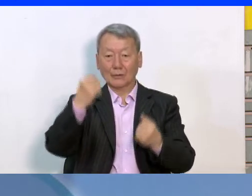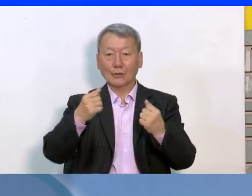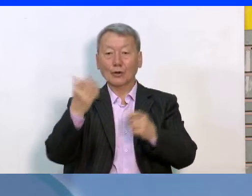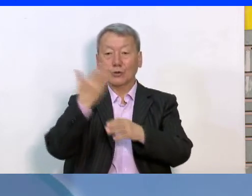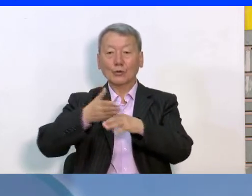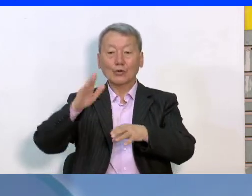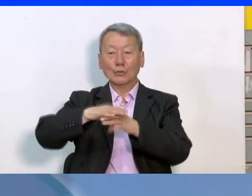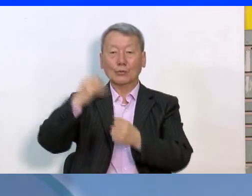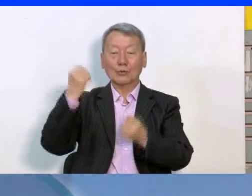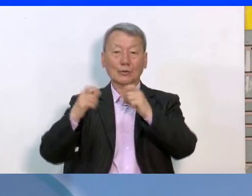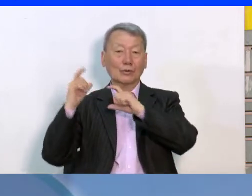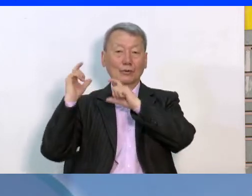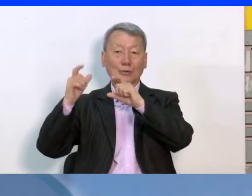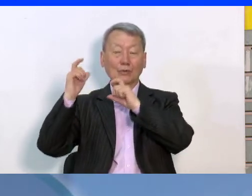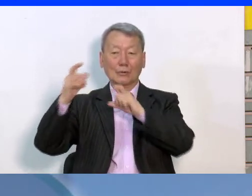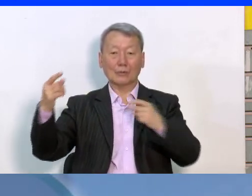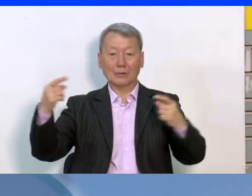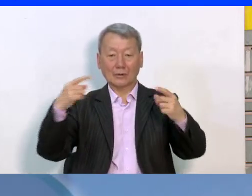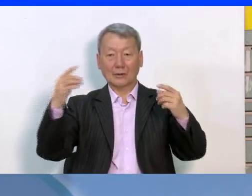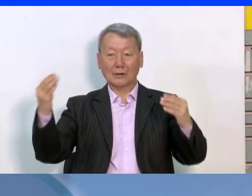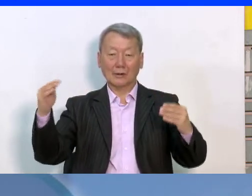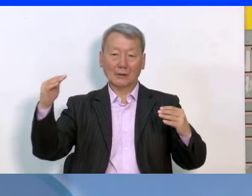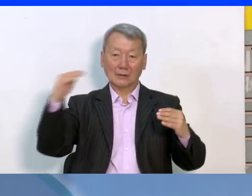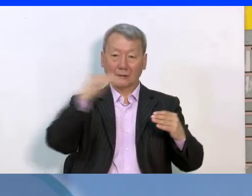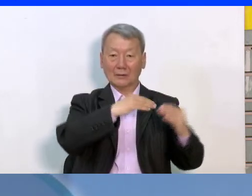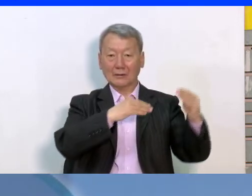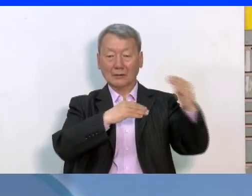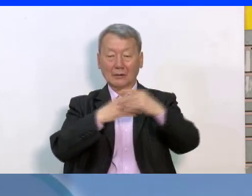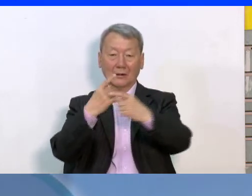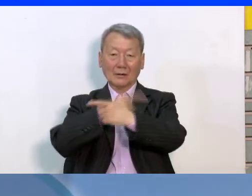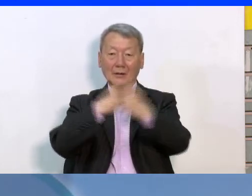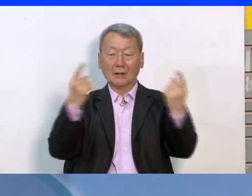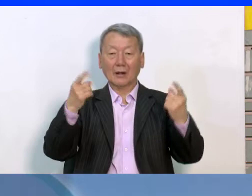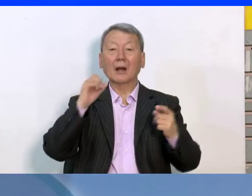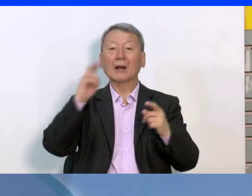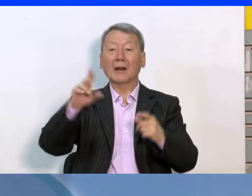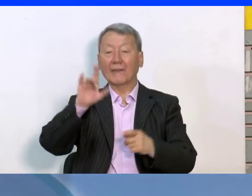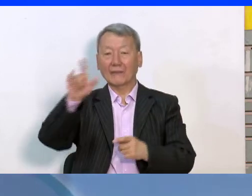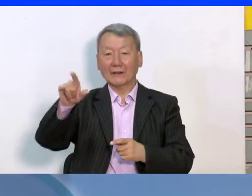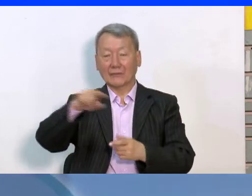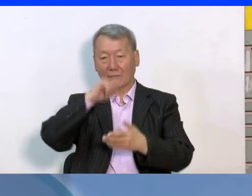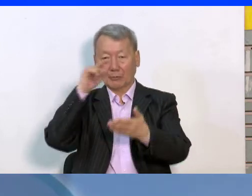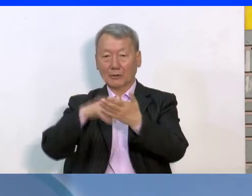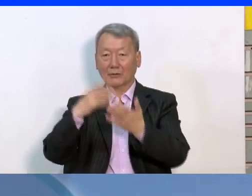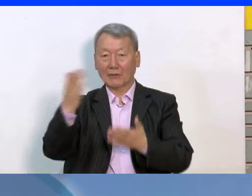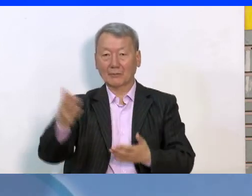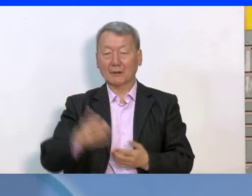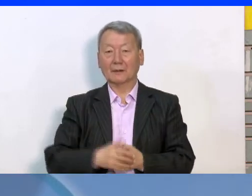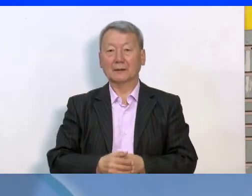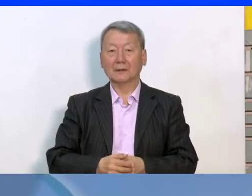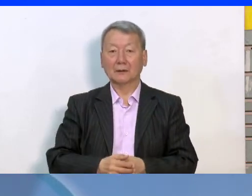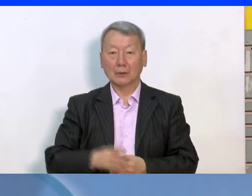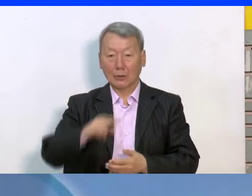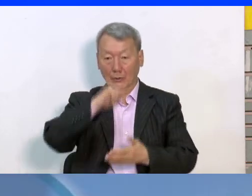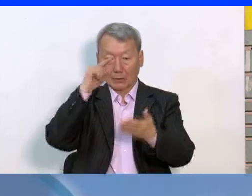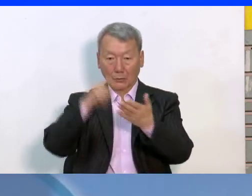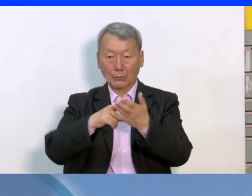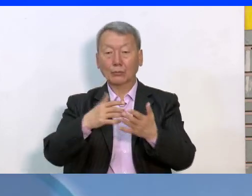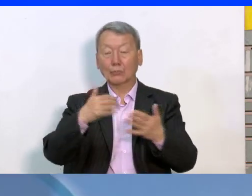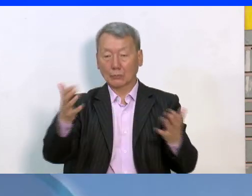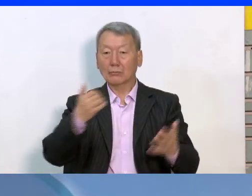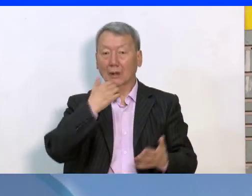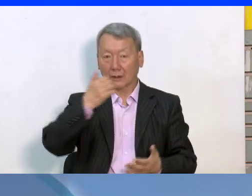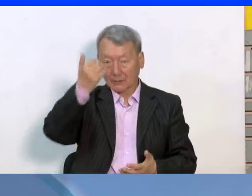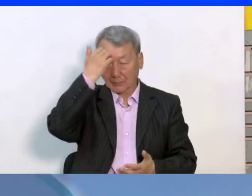ташуучу унаалардан көп чыгып жатат деген коркунуч бар. Муну кантип жөнгө салып жатасыздар дейт? Сурооңузга рахмат. Бул